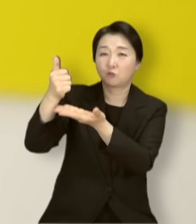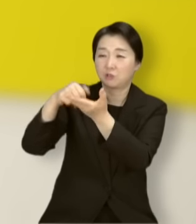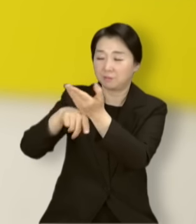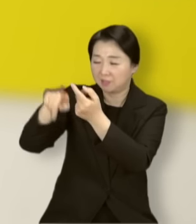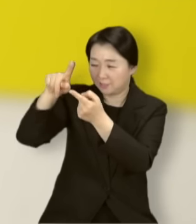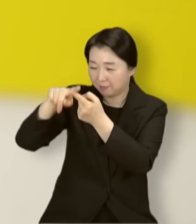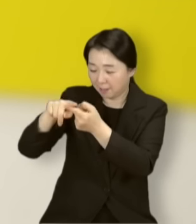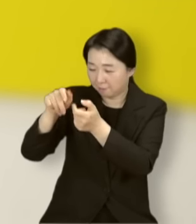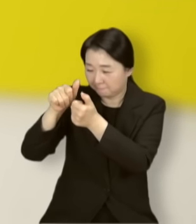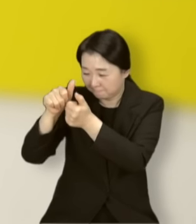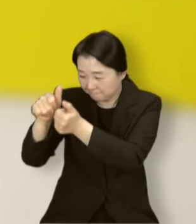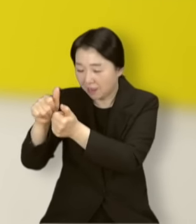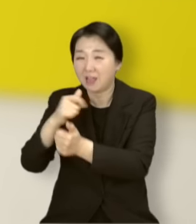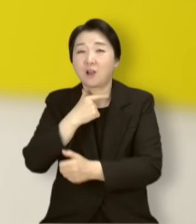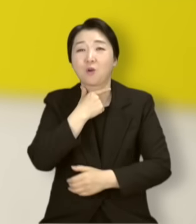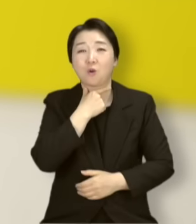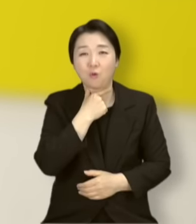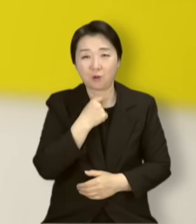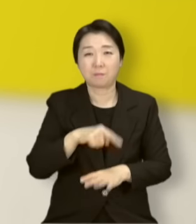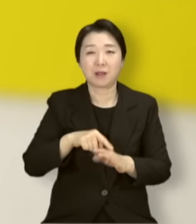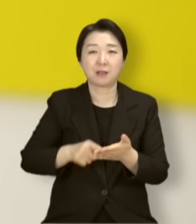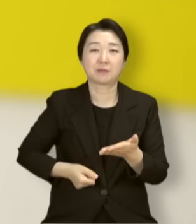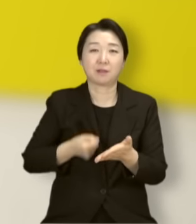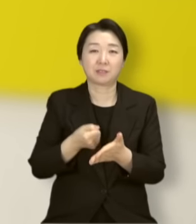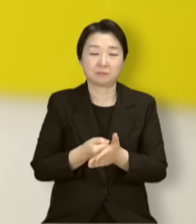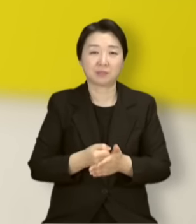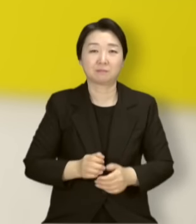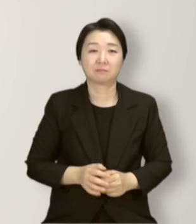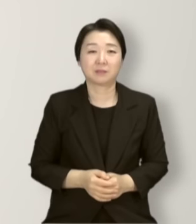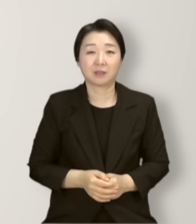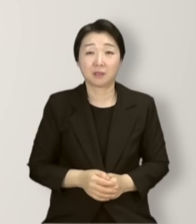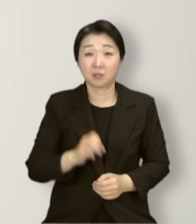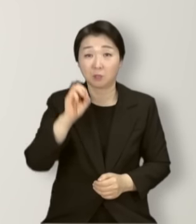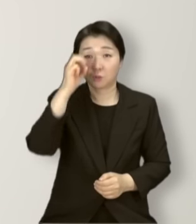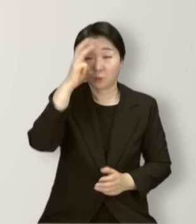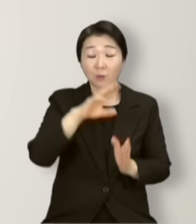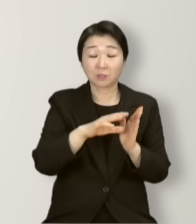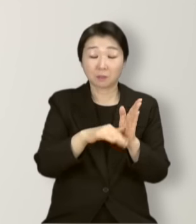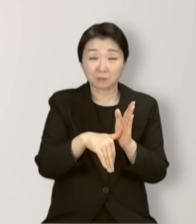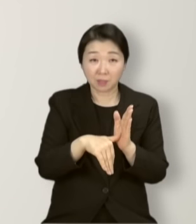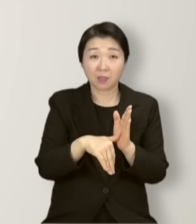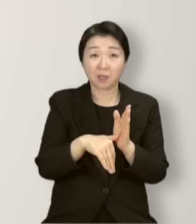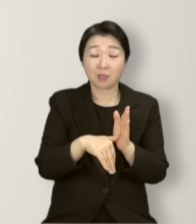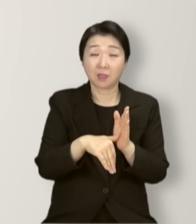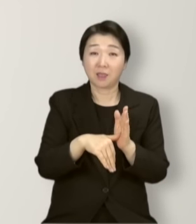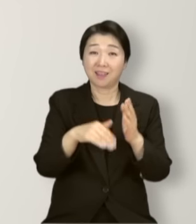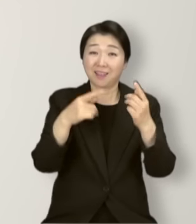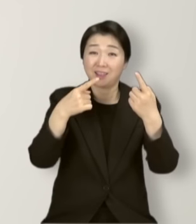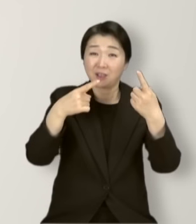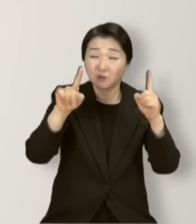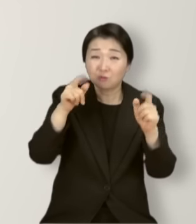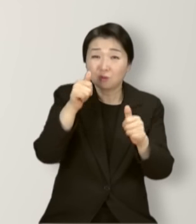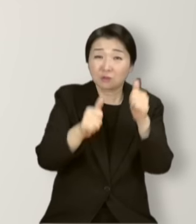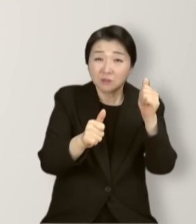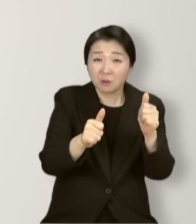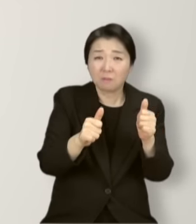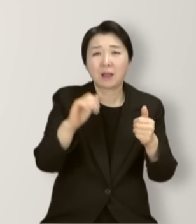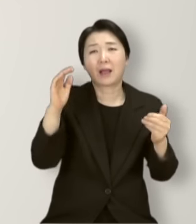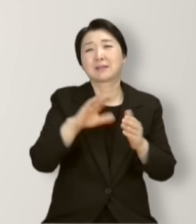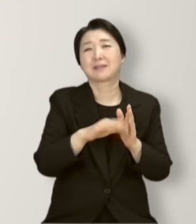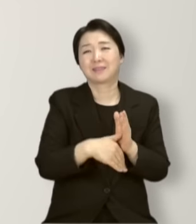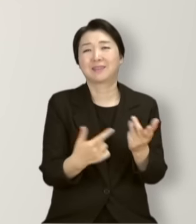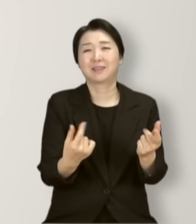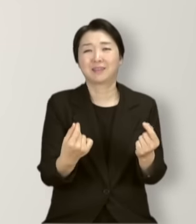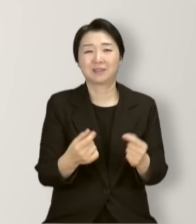가야 되겠다. 네. 이런 생각을 결심을 했지요. 고3 때면 수험생이고 예, 제일 그렇죠. 예, 예민할 텐데. 우리